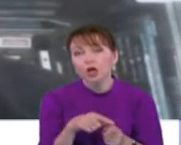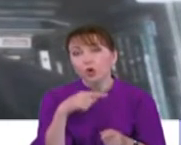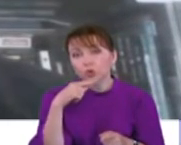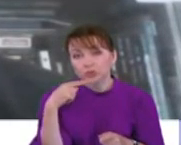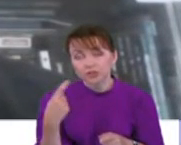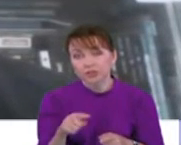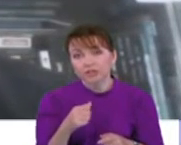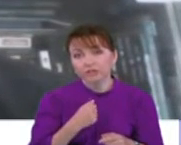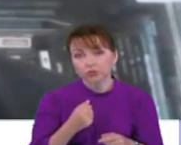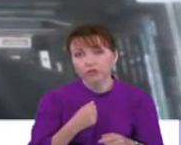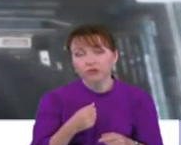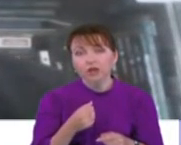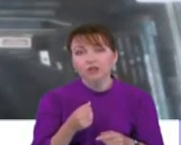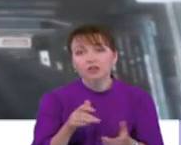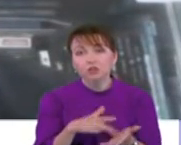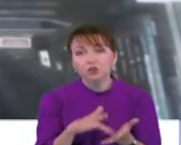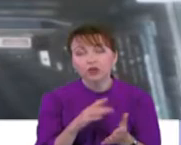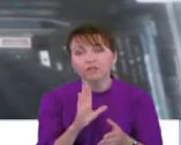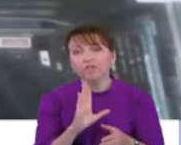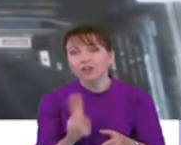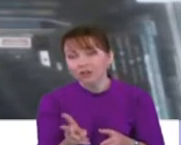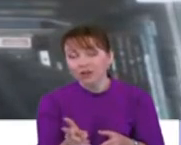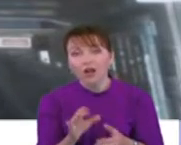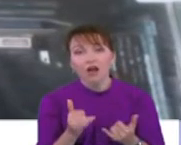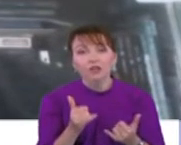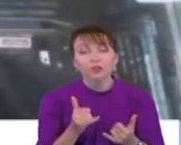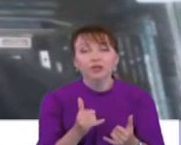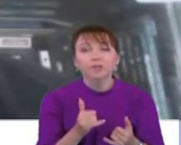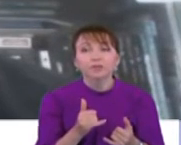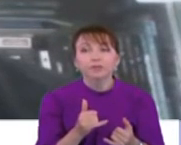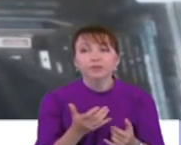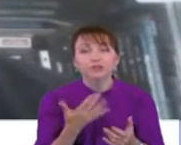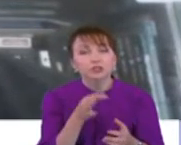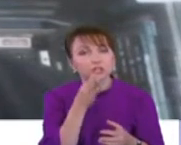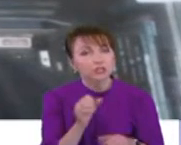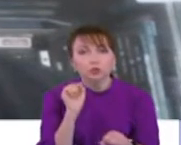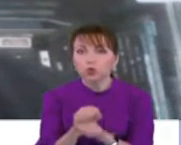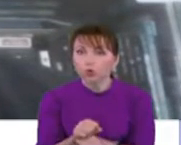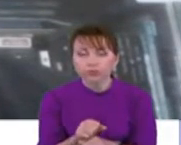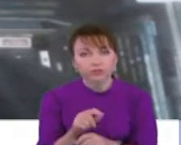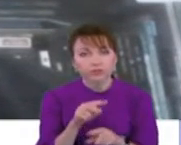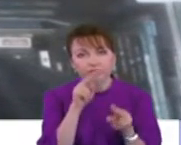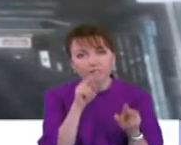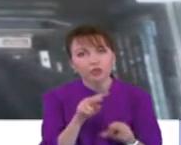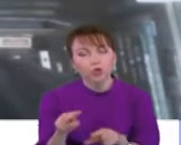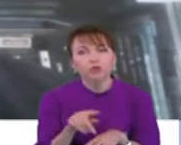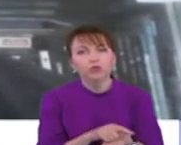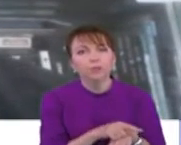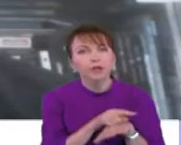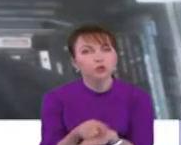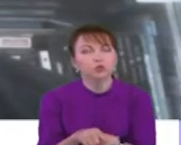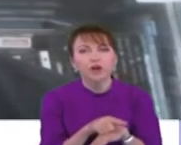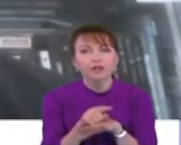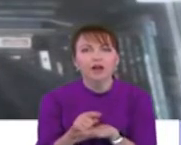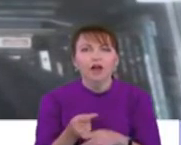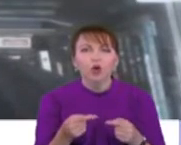на сторінках ВКонтакті. Тепер в Збройних силах Росії гайки прикрутили. Відслідковувати пересування конкретних